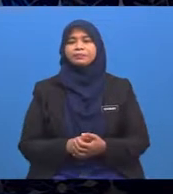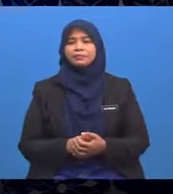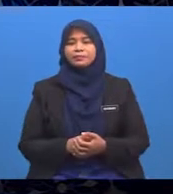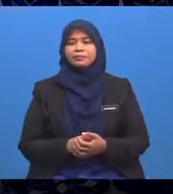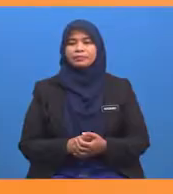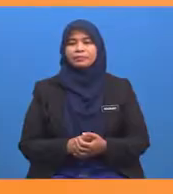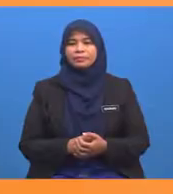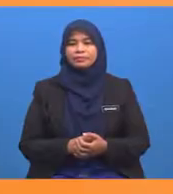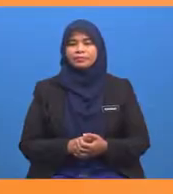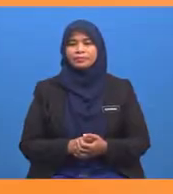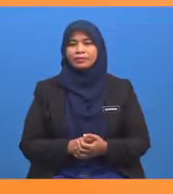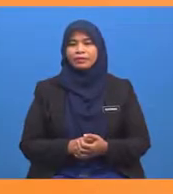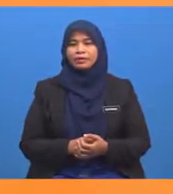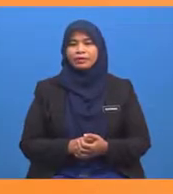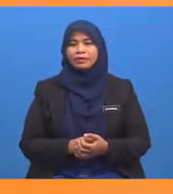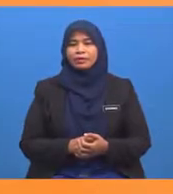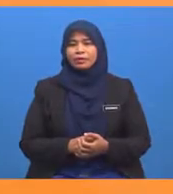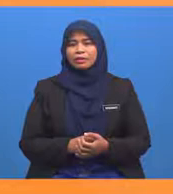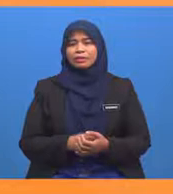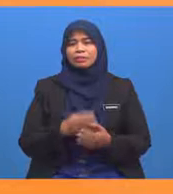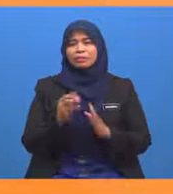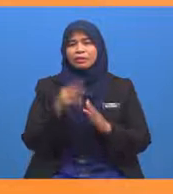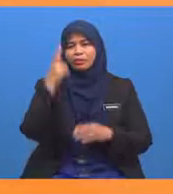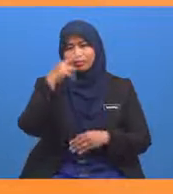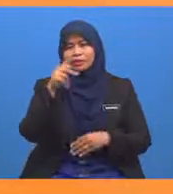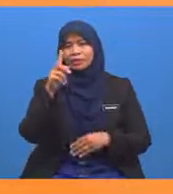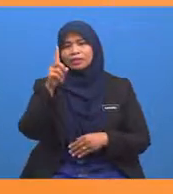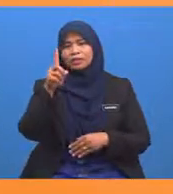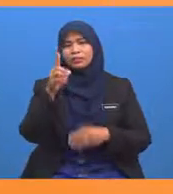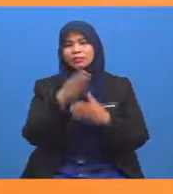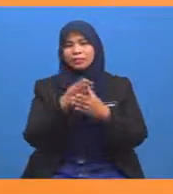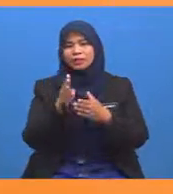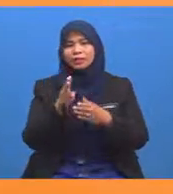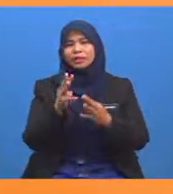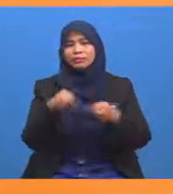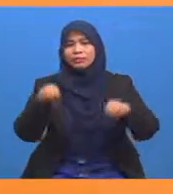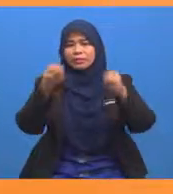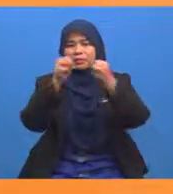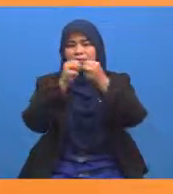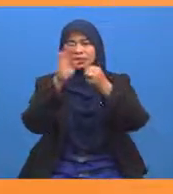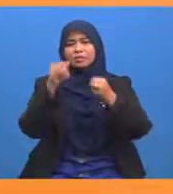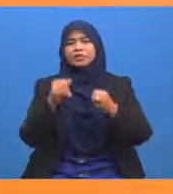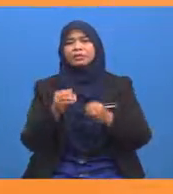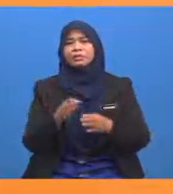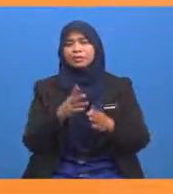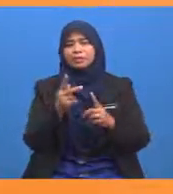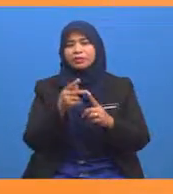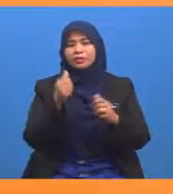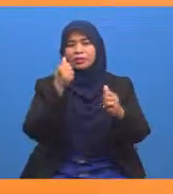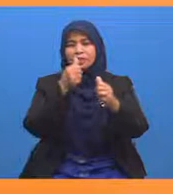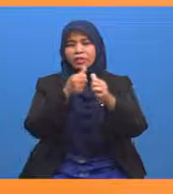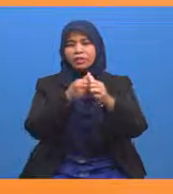dengan mihrab. Mihrab. Mihrab merupakan satu bahagian masjid yang menganjur ke arah